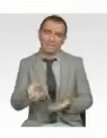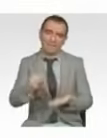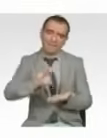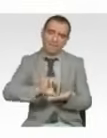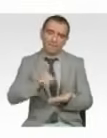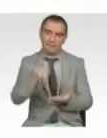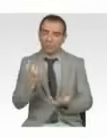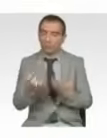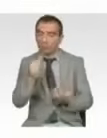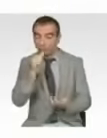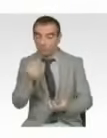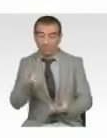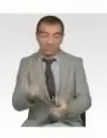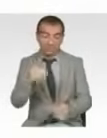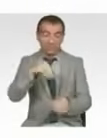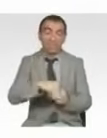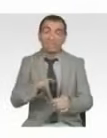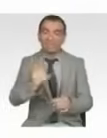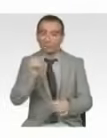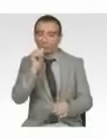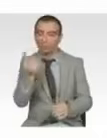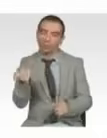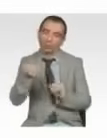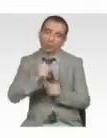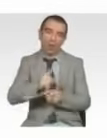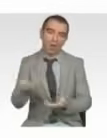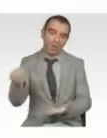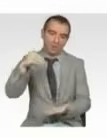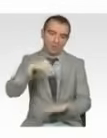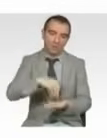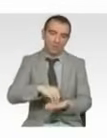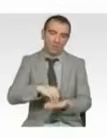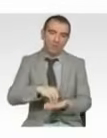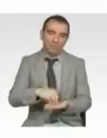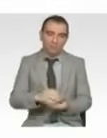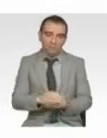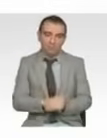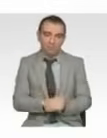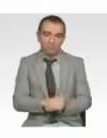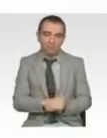aha, demliyoruz. Birazcık daha et şey yapalım, ekleyelim.